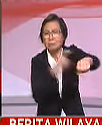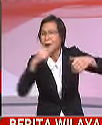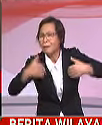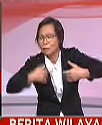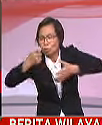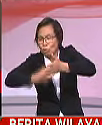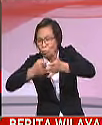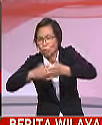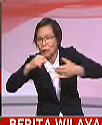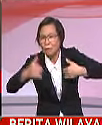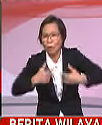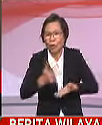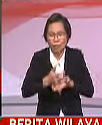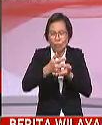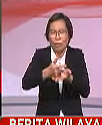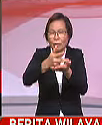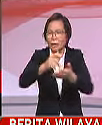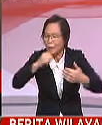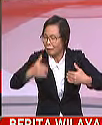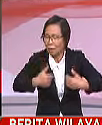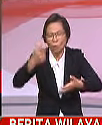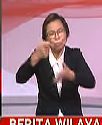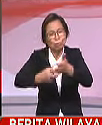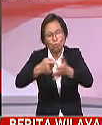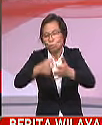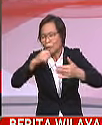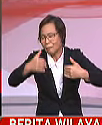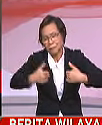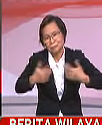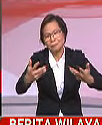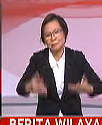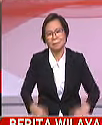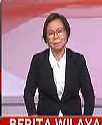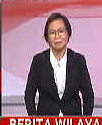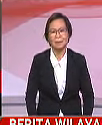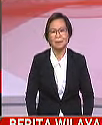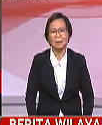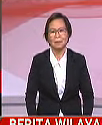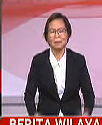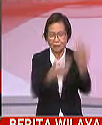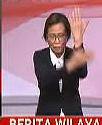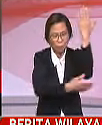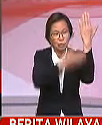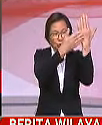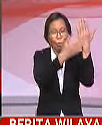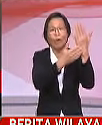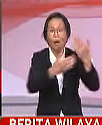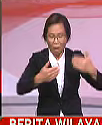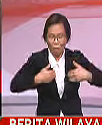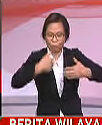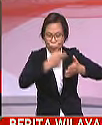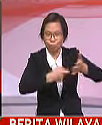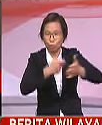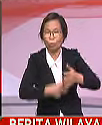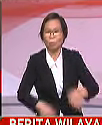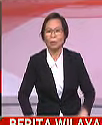No more ferry, no more tol. Okey. That is what GPS has fulfilled.